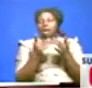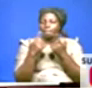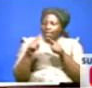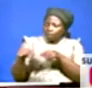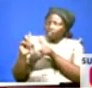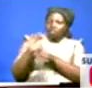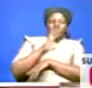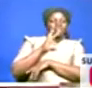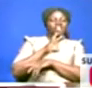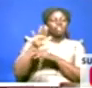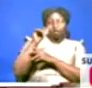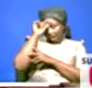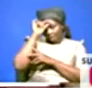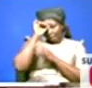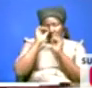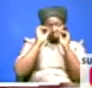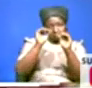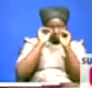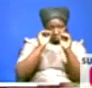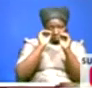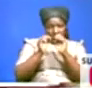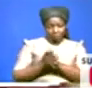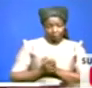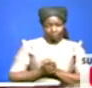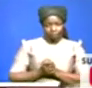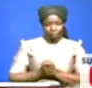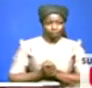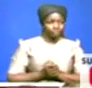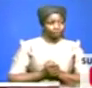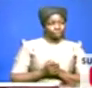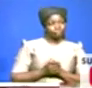wanapata kutoka kwa serikali. Kiripotia Darubini, jina langu ni Jackie Wambiru.